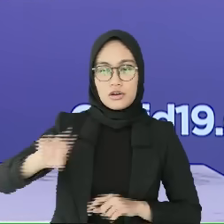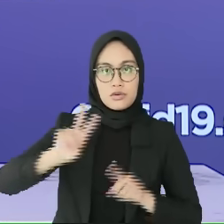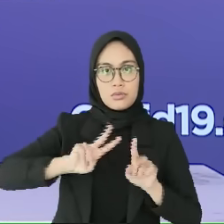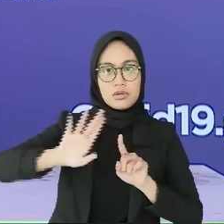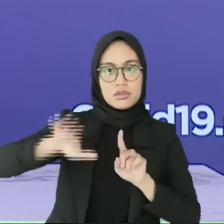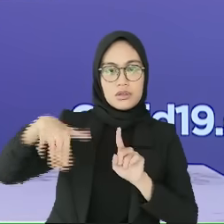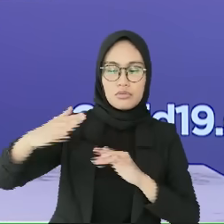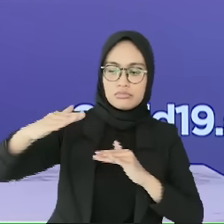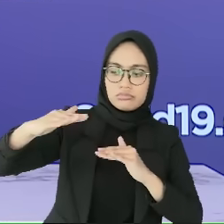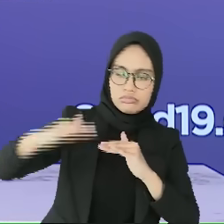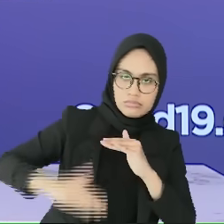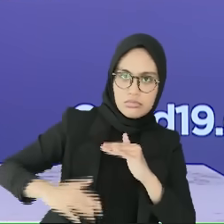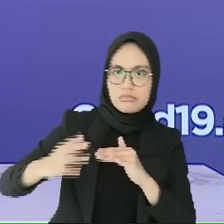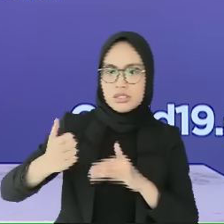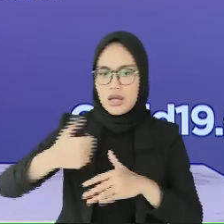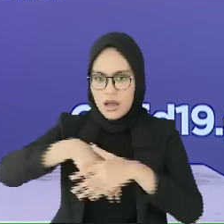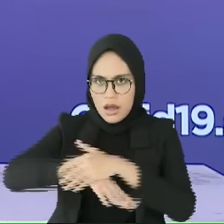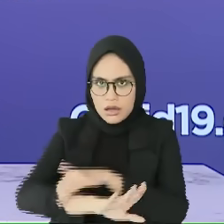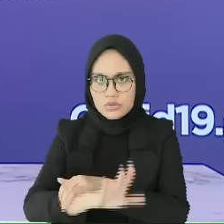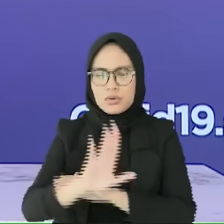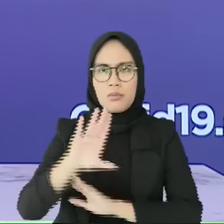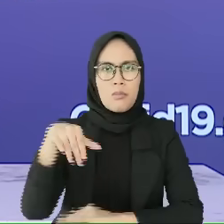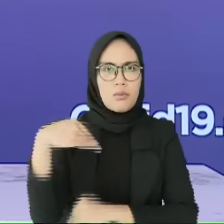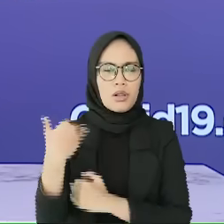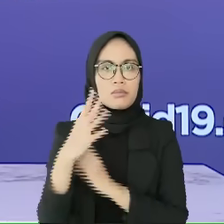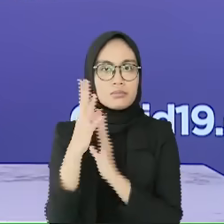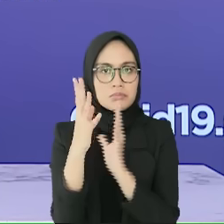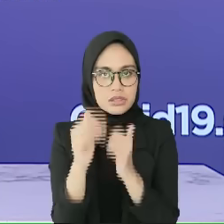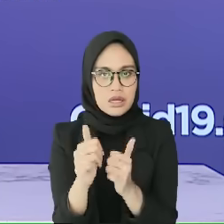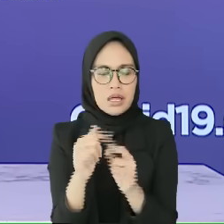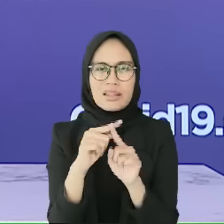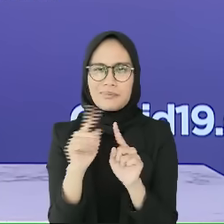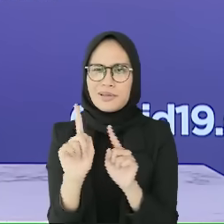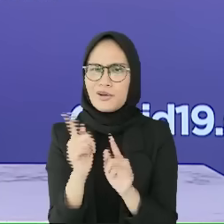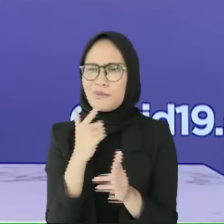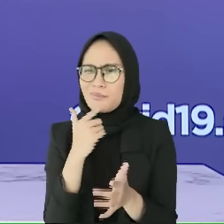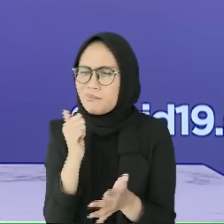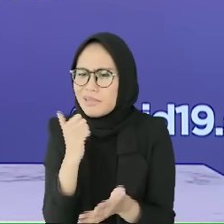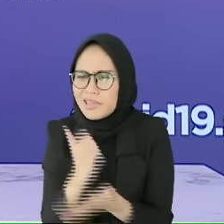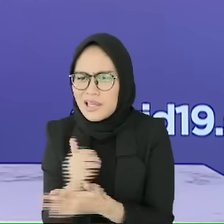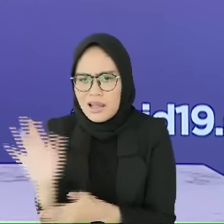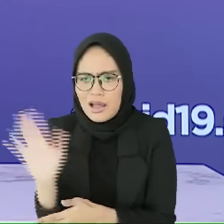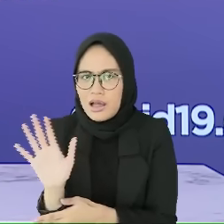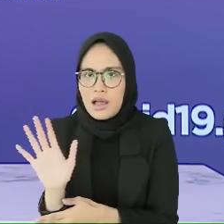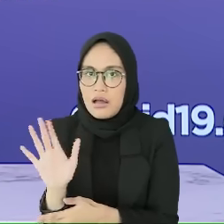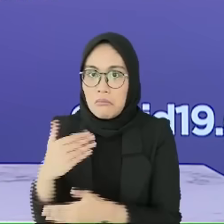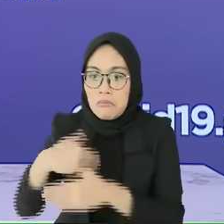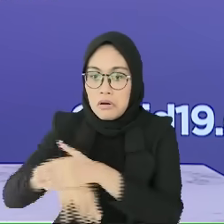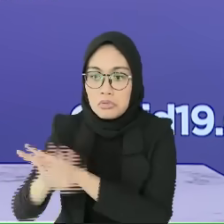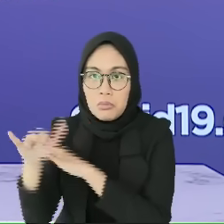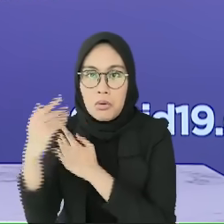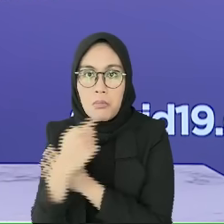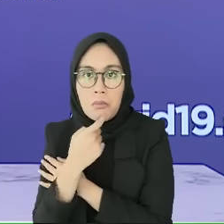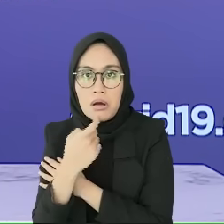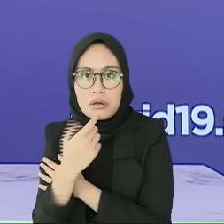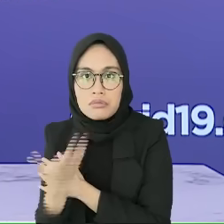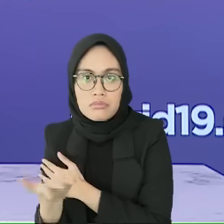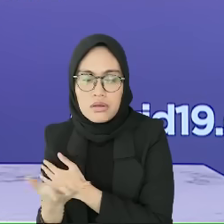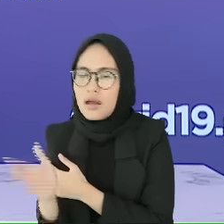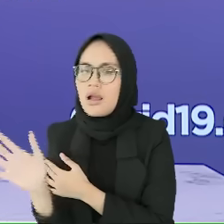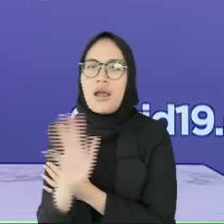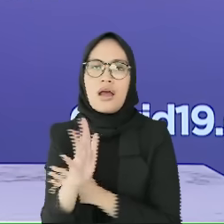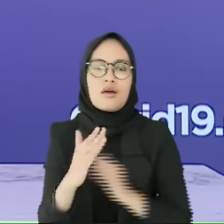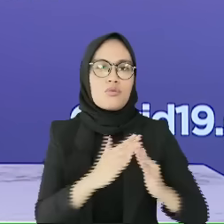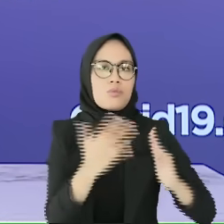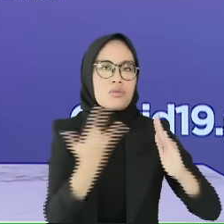sudah diperbolehkan masuk, saya himbau jika tidak terlalu mendesak, maka anak lebih baik tinggal di rumah saja.